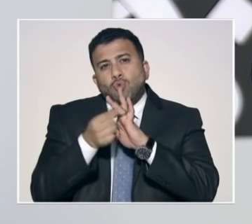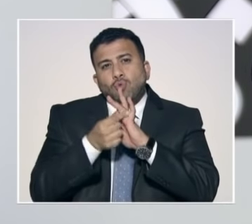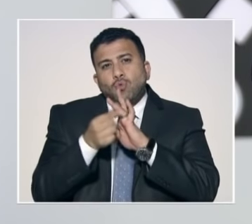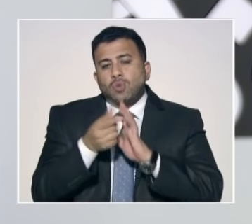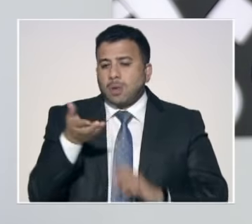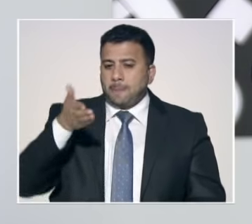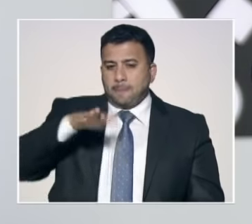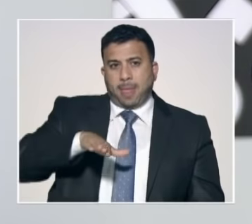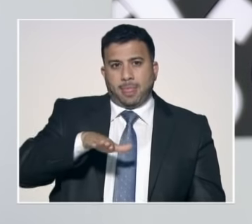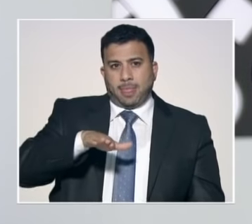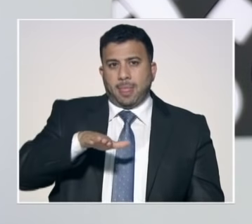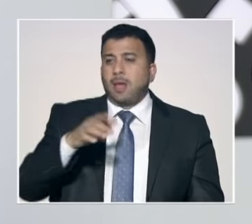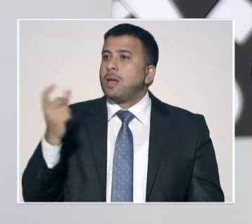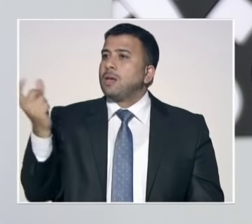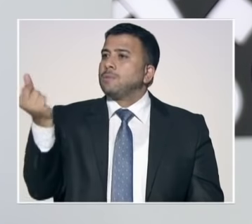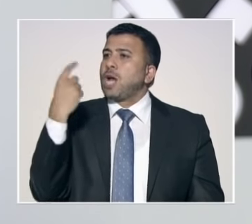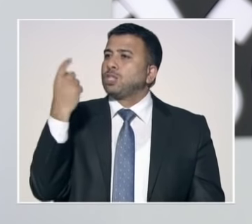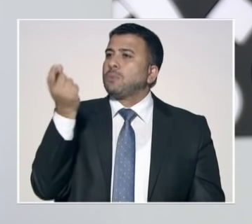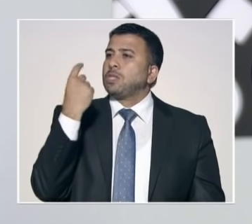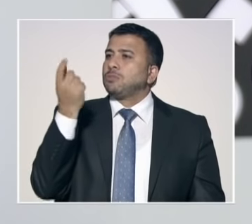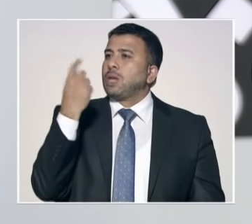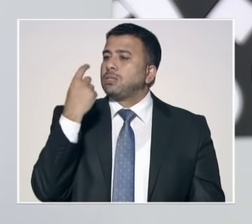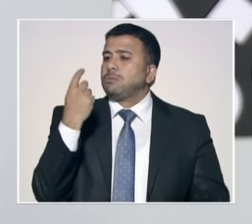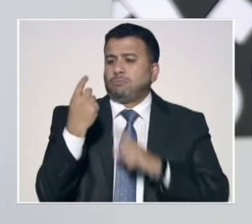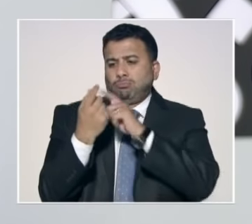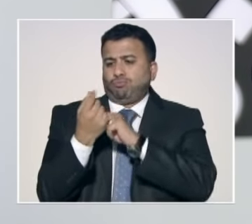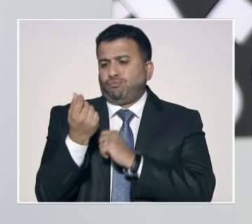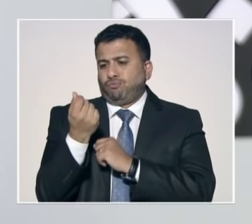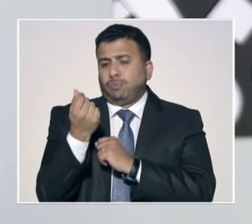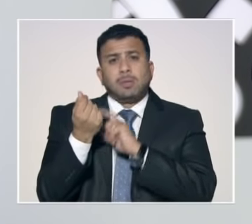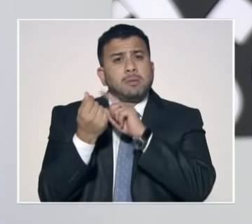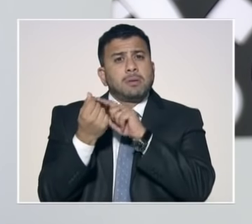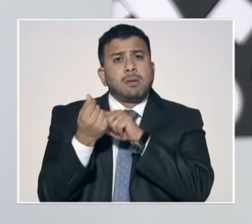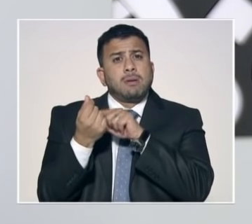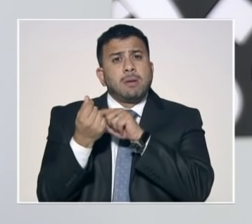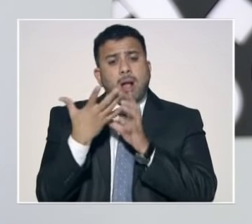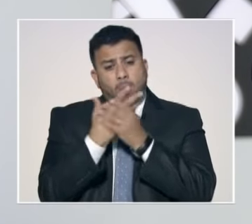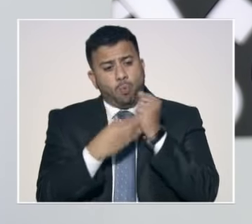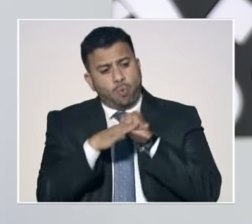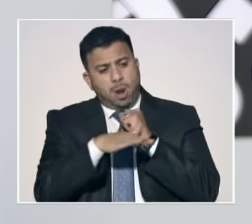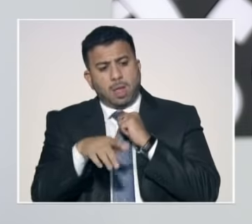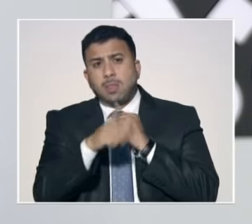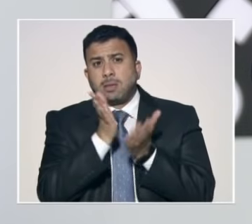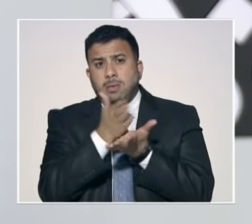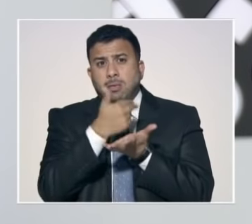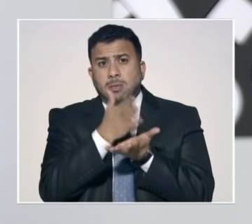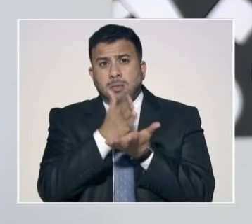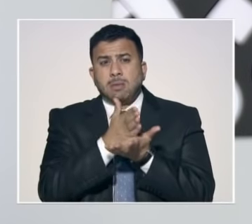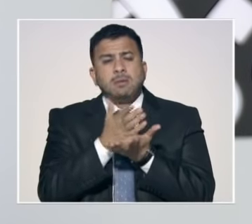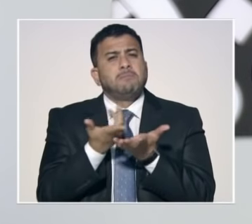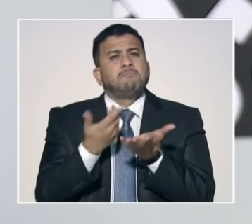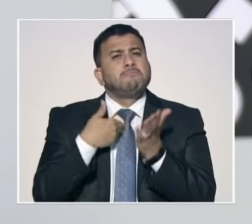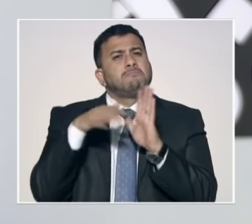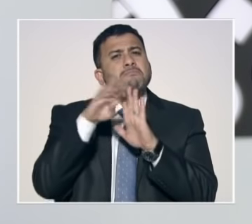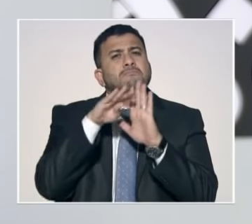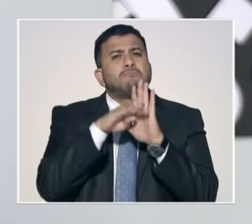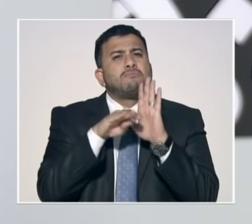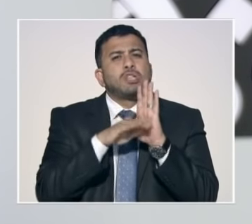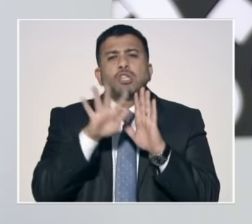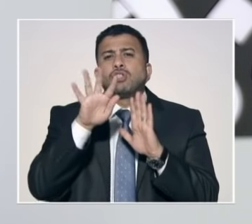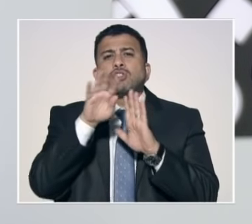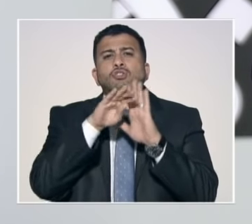من التركة، هل هو مثلا من له تقدير معين، وسألت تقول